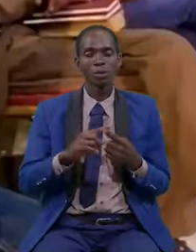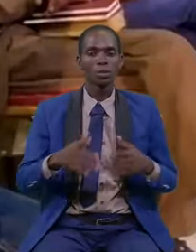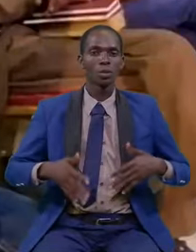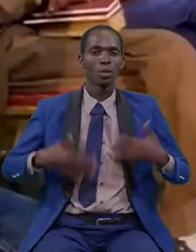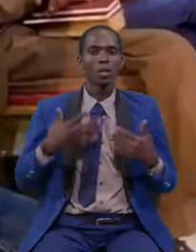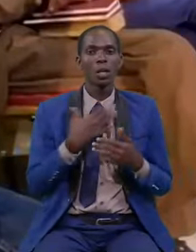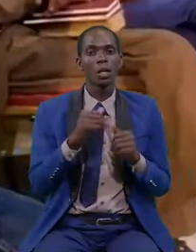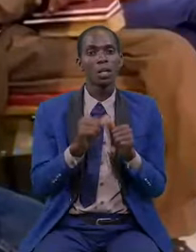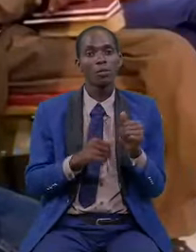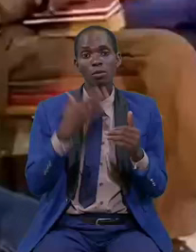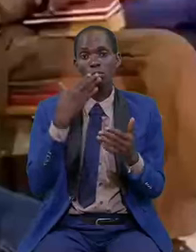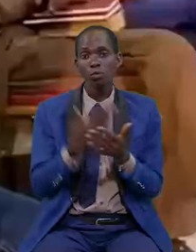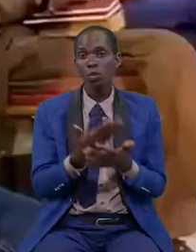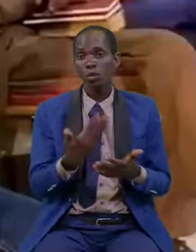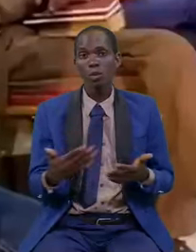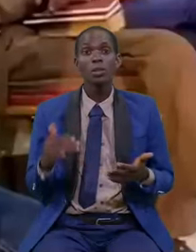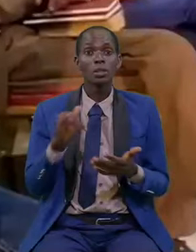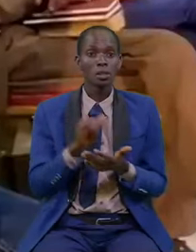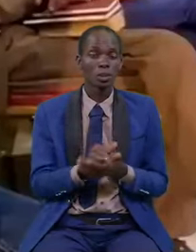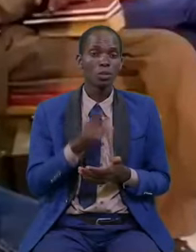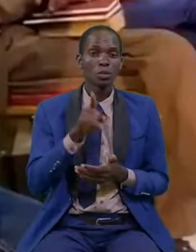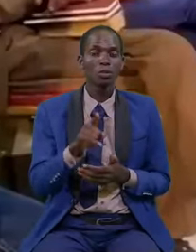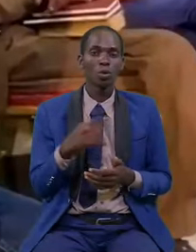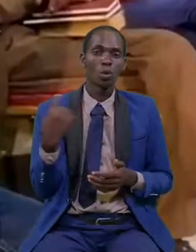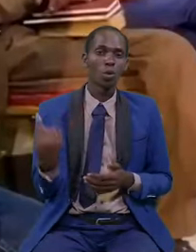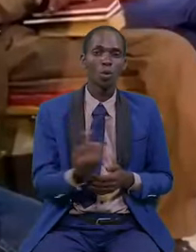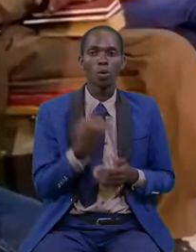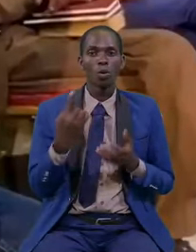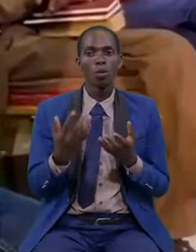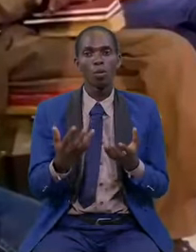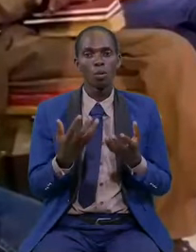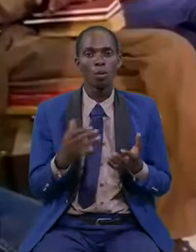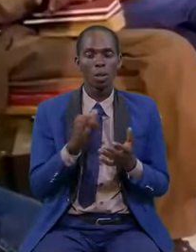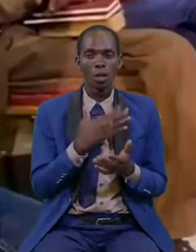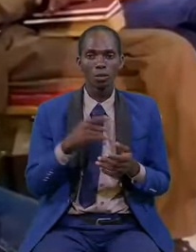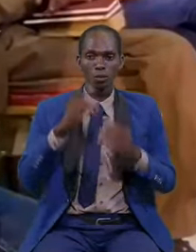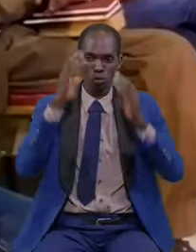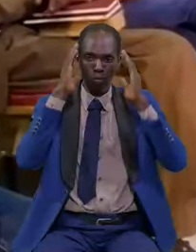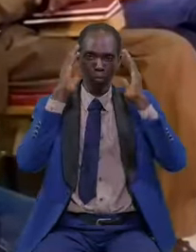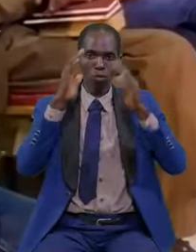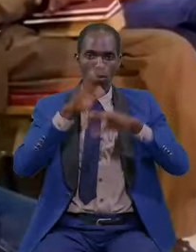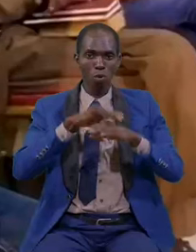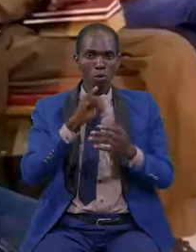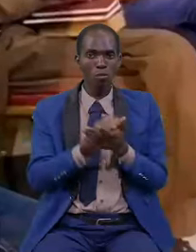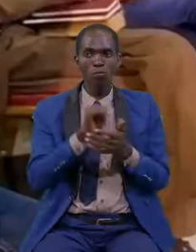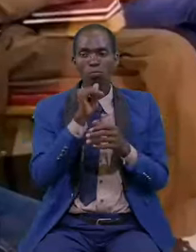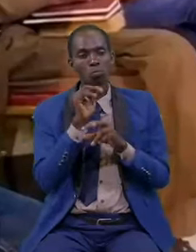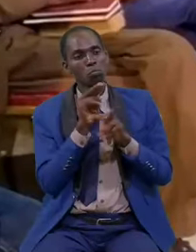Et toute bonne chose que vous désirez, et vous concentrez sur cela, vous ne regardez pas ici et